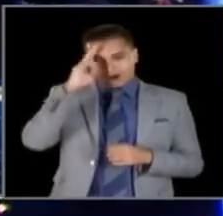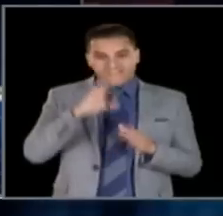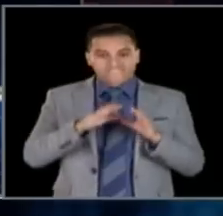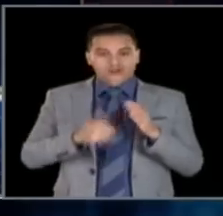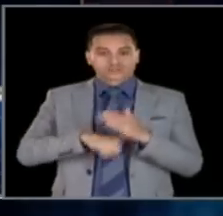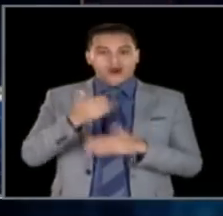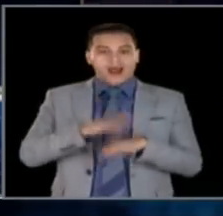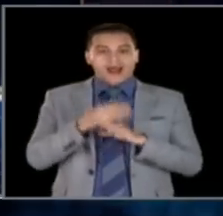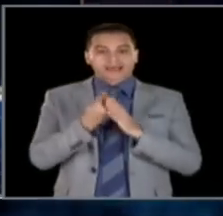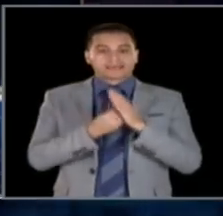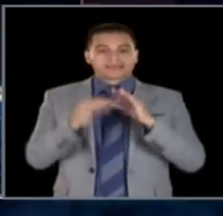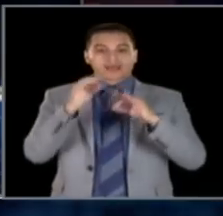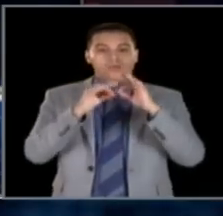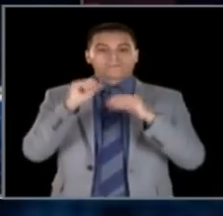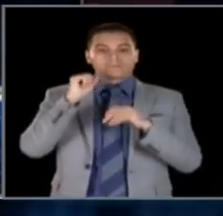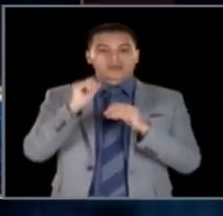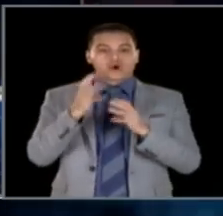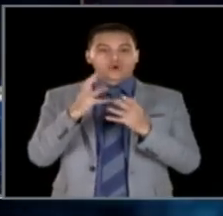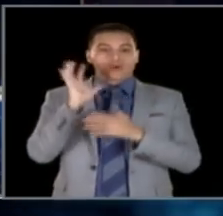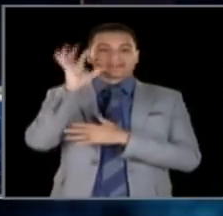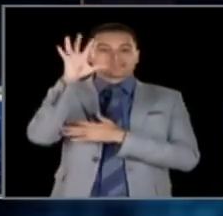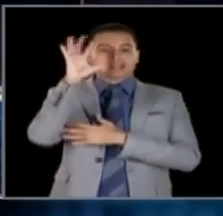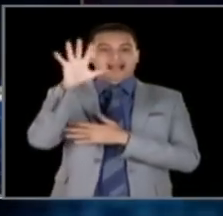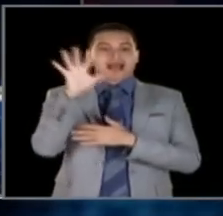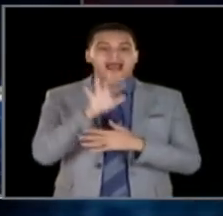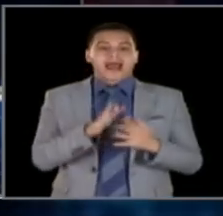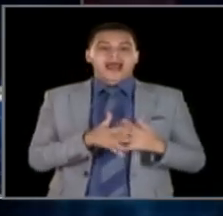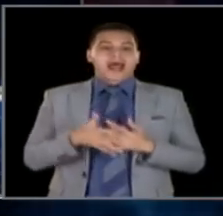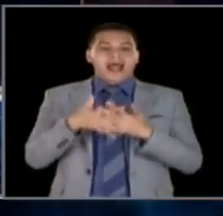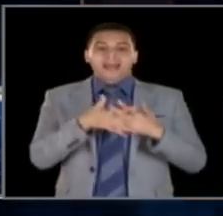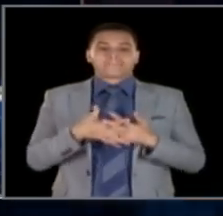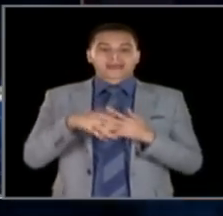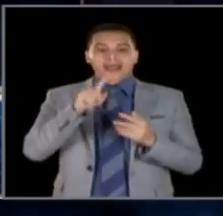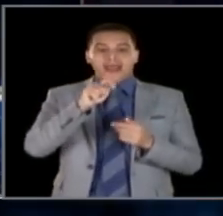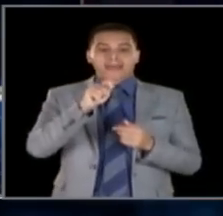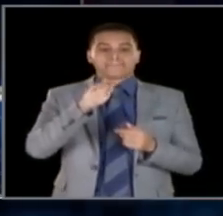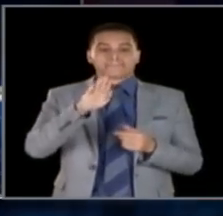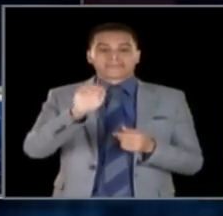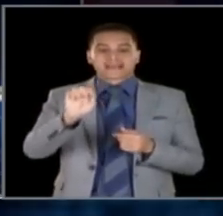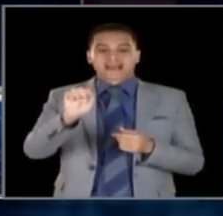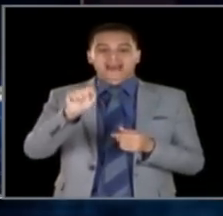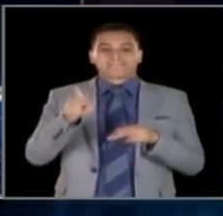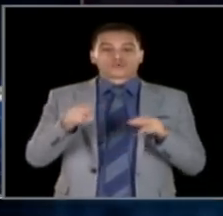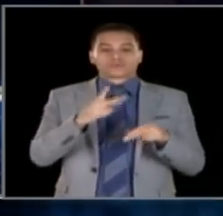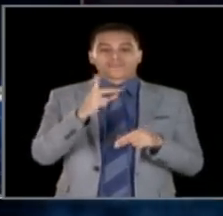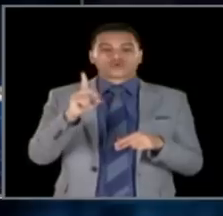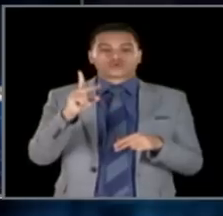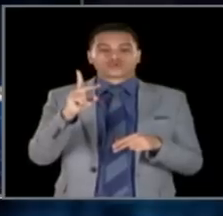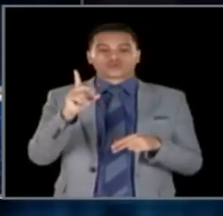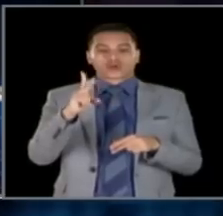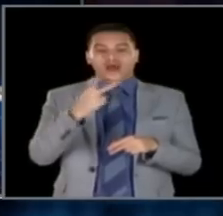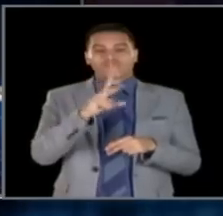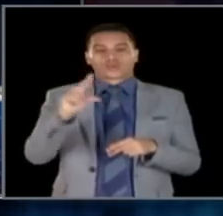ما هو الفريق الفائز بدوري كرة السلة الأمريكي NBA موسم